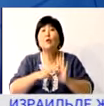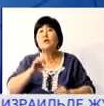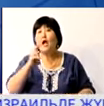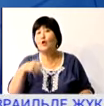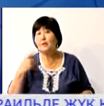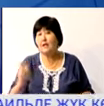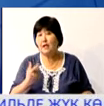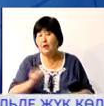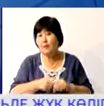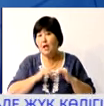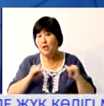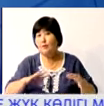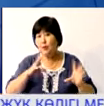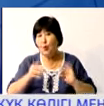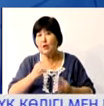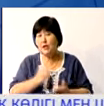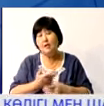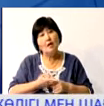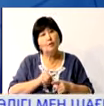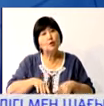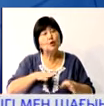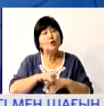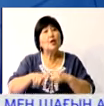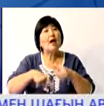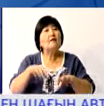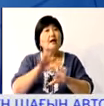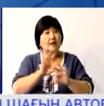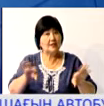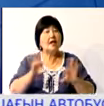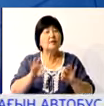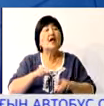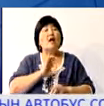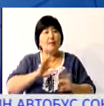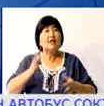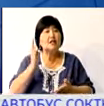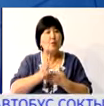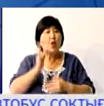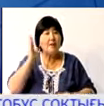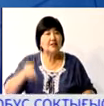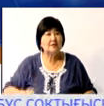әлеуметтік экономикалық дамуы қорытындыланды. Бұл туралы толығырақ алдағы шығарылымымызда баяндайтын боламыз.